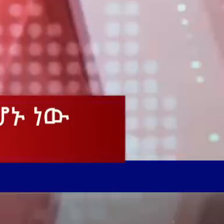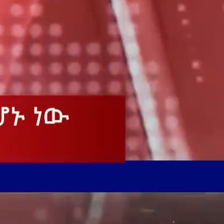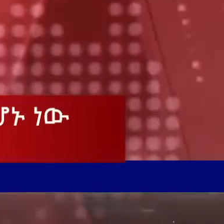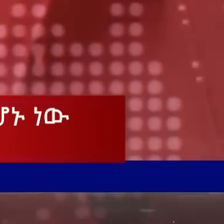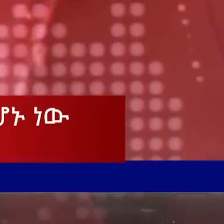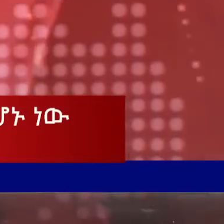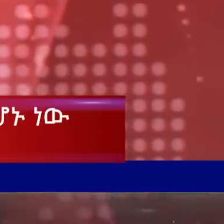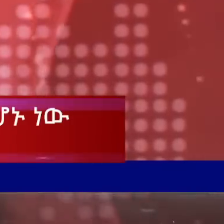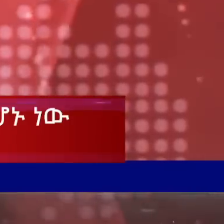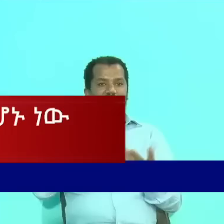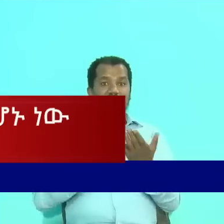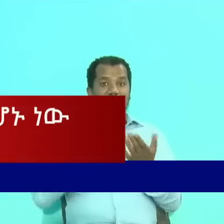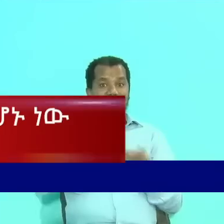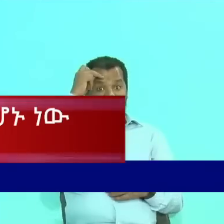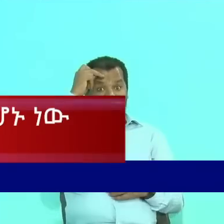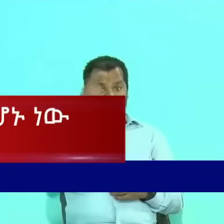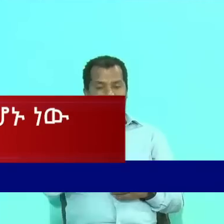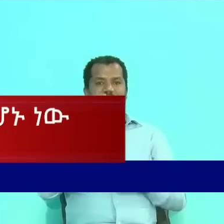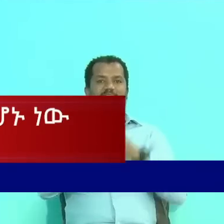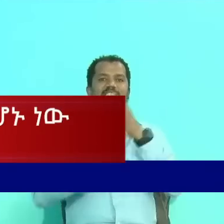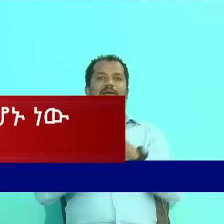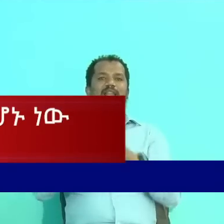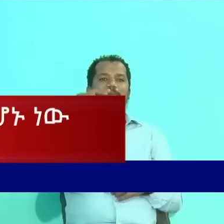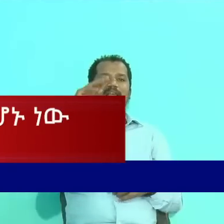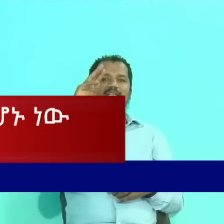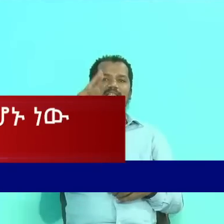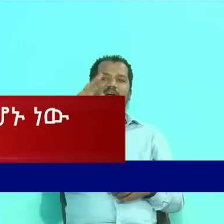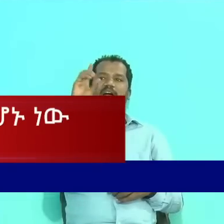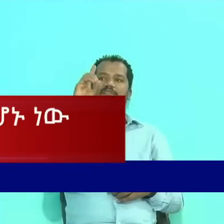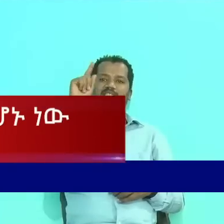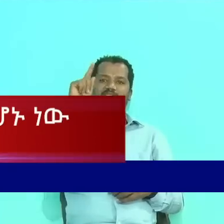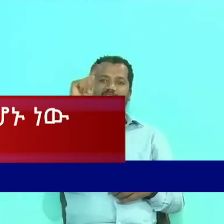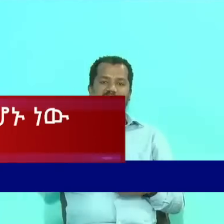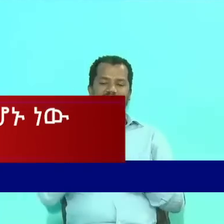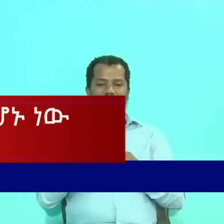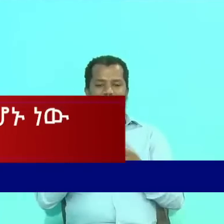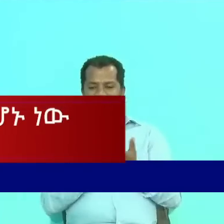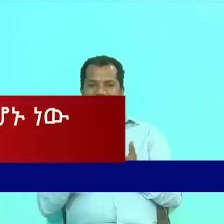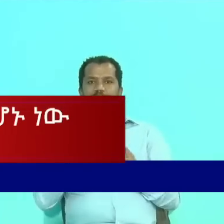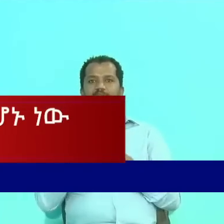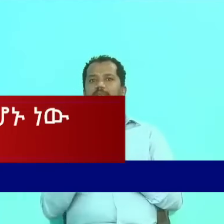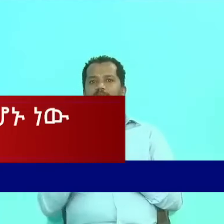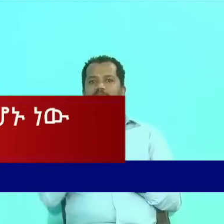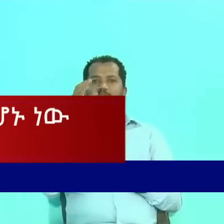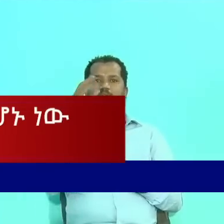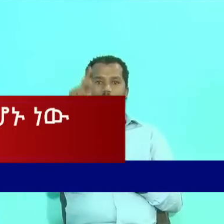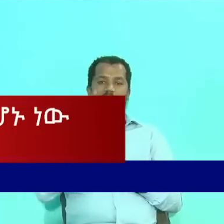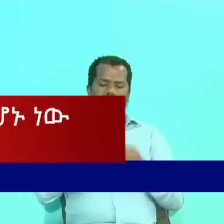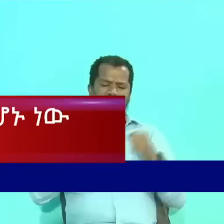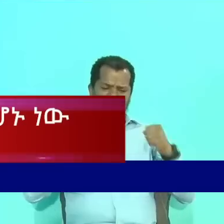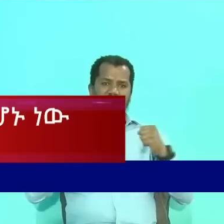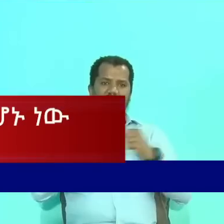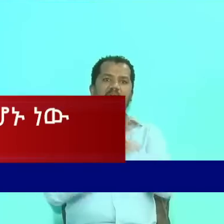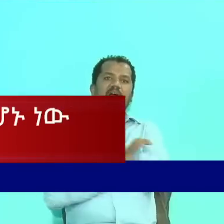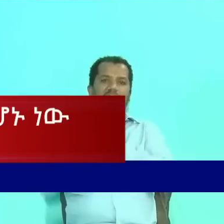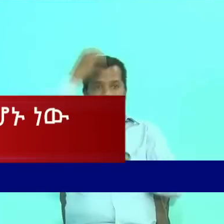Milash, Tesatu Bachual. Zamena Masafin Timi Maslu Akaidoch, Makrafes Felical. Ehapa, Ankara on Hagaramangist